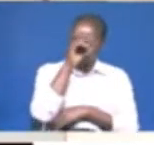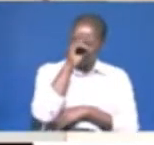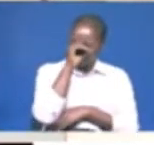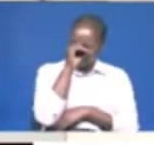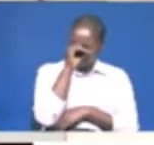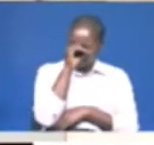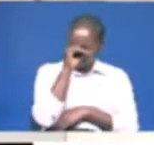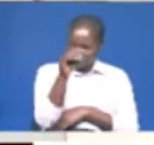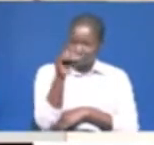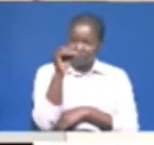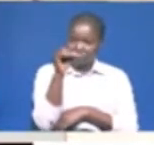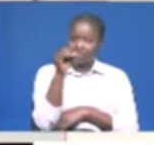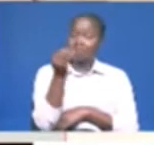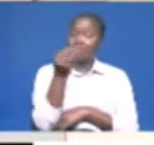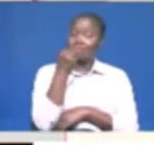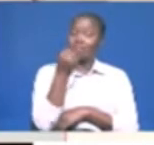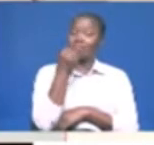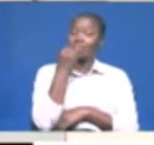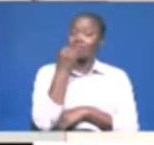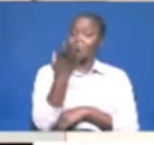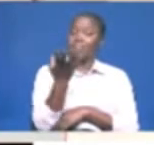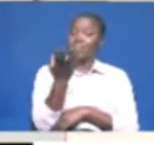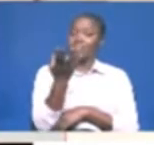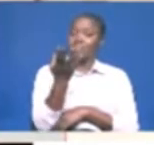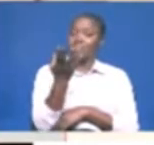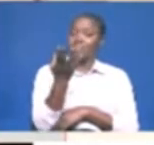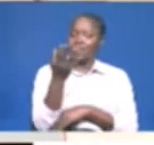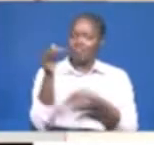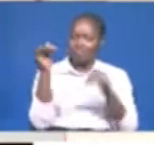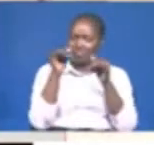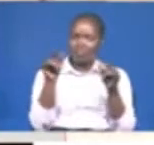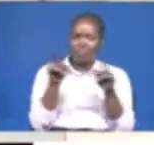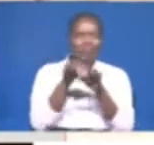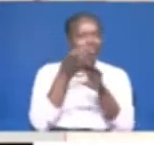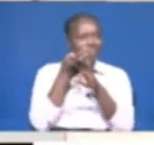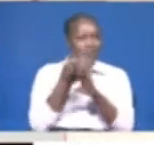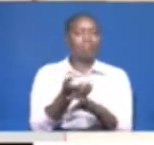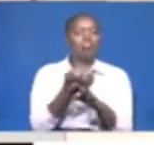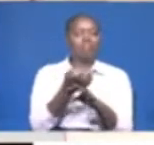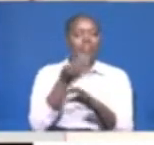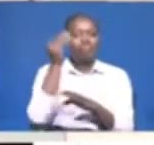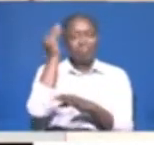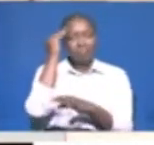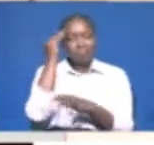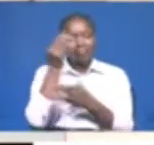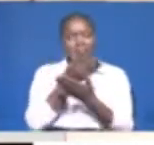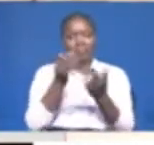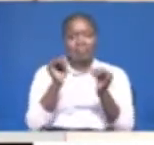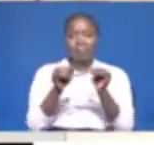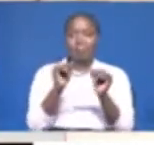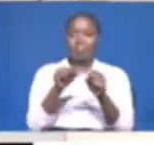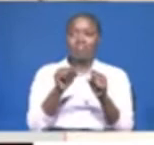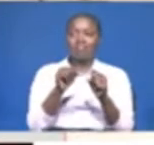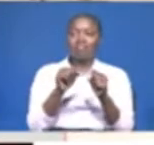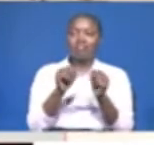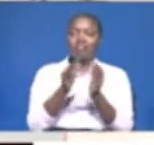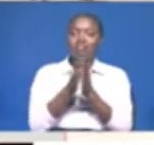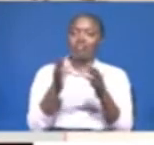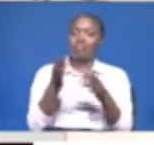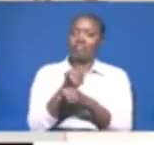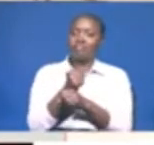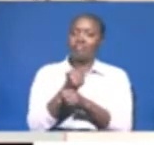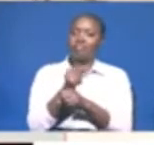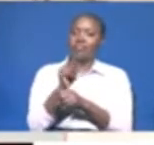haiko, ng'ombe ndio hizo zimehama. Kwa hivyo inakuwa ngumu hata kwa wazazi kupatia wanafunzi wao. Kama ingewezekana pia mashirika ambayo si ya